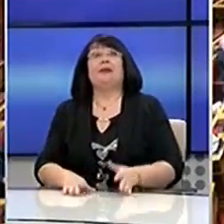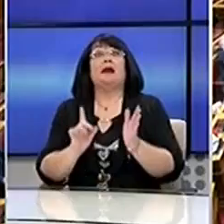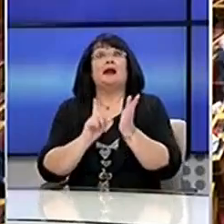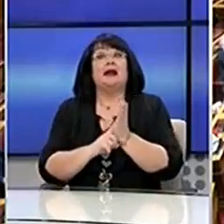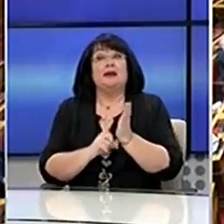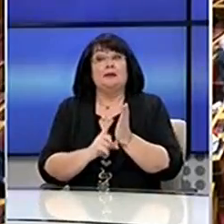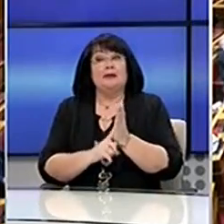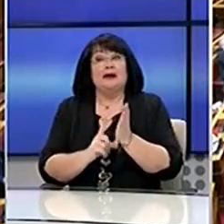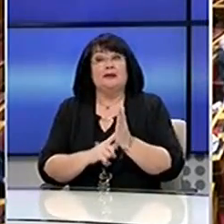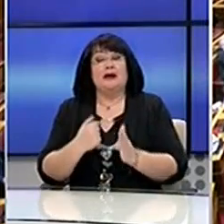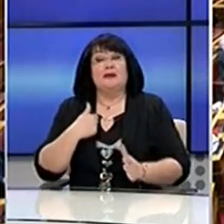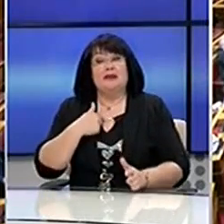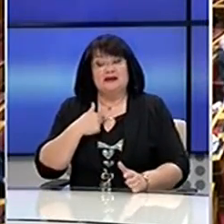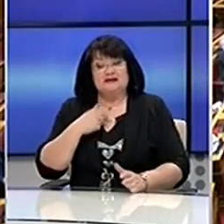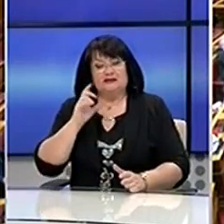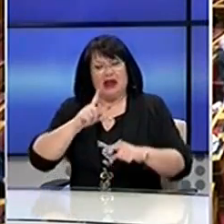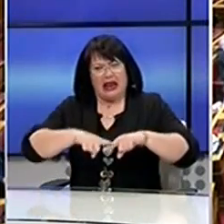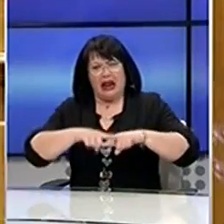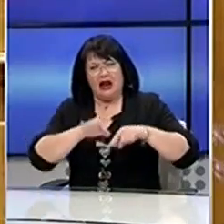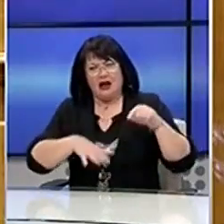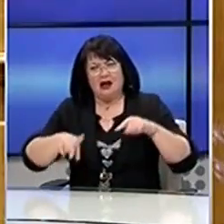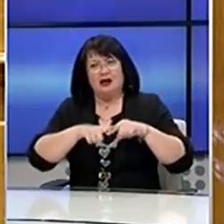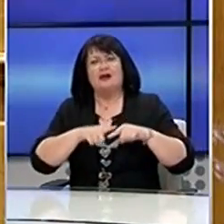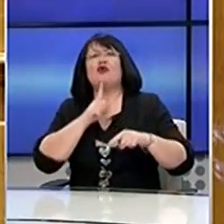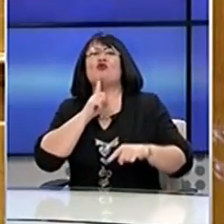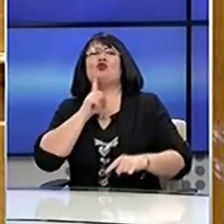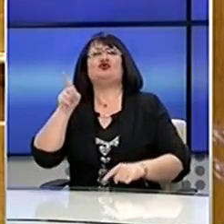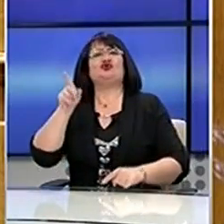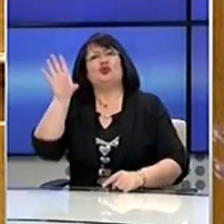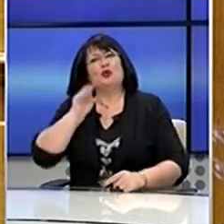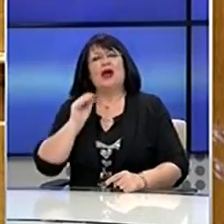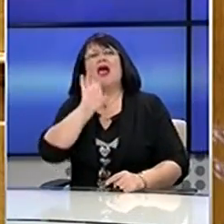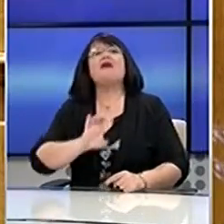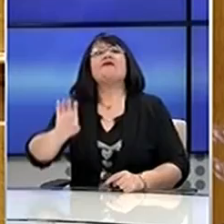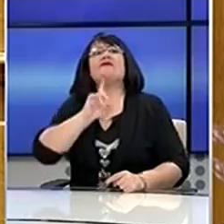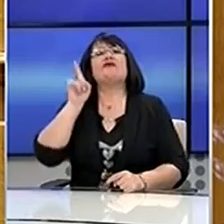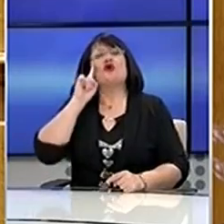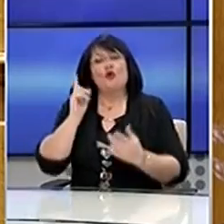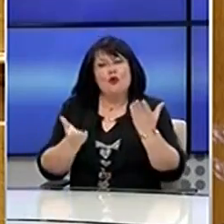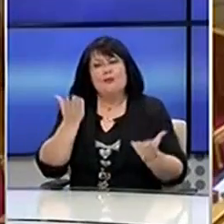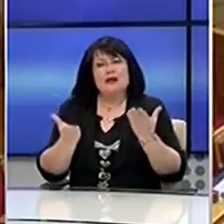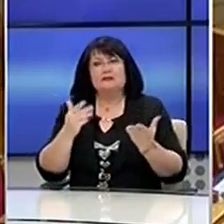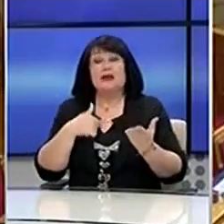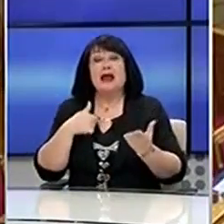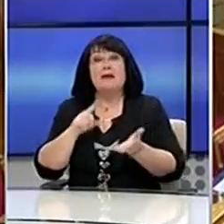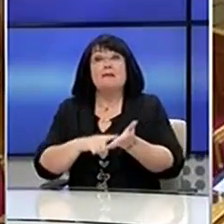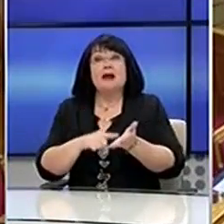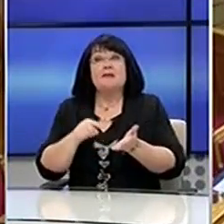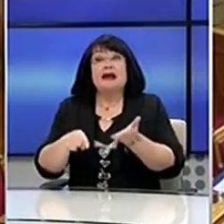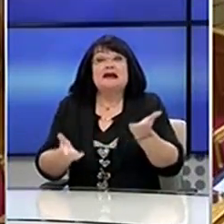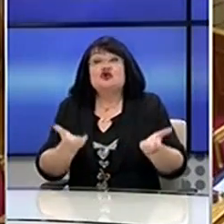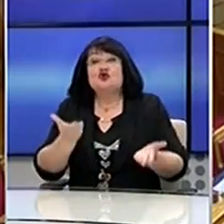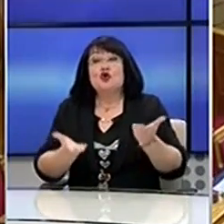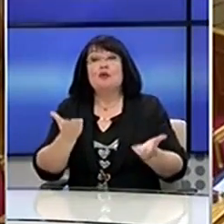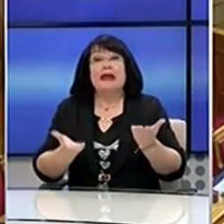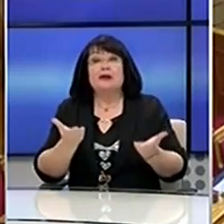όλες οι άλλες χώρες, οι ευρωπαϊκές χώρες που είναι το άμεσο μέτρο σύγκρισης, να ισορροπήσουμε ανάμεσα